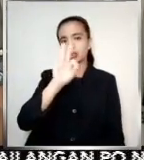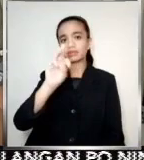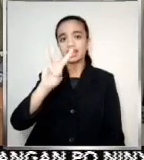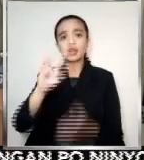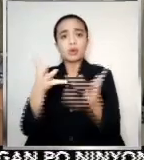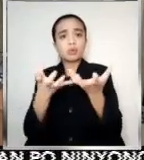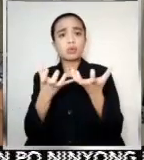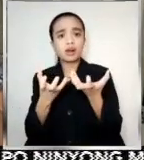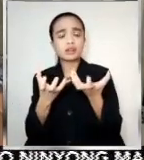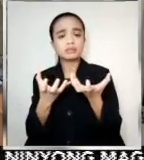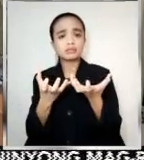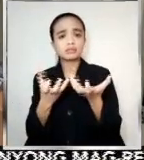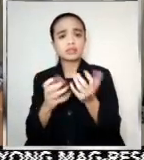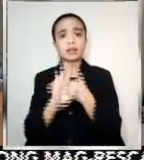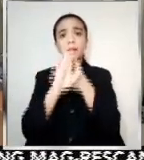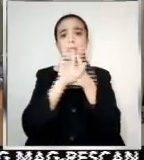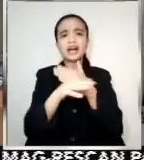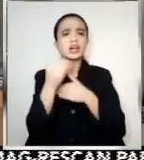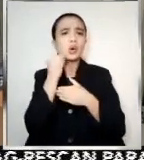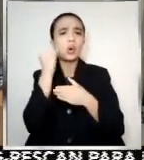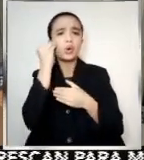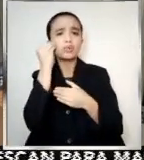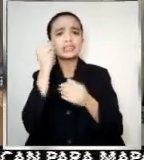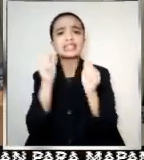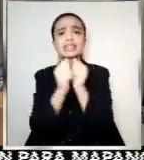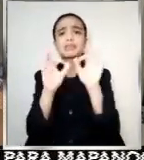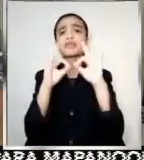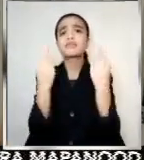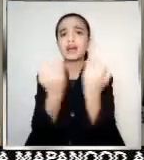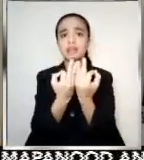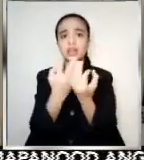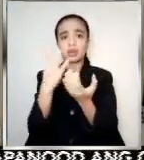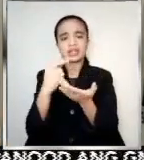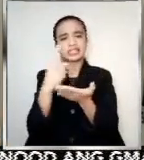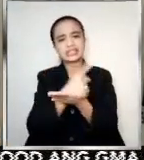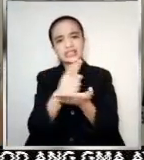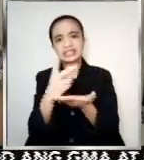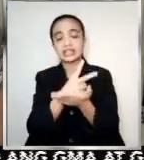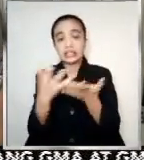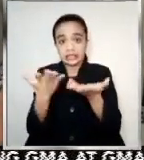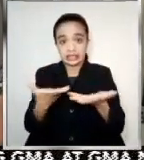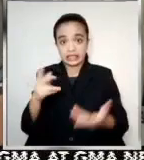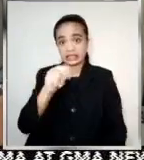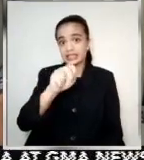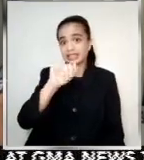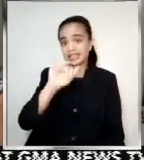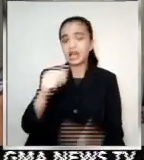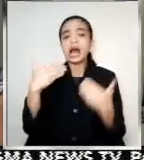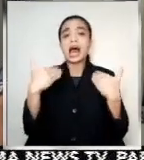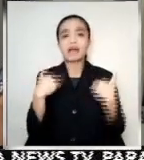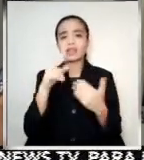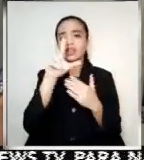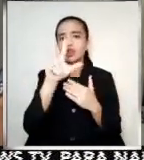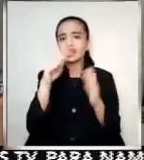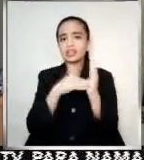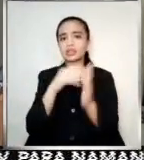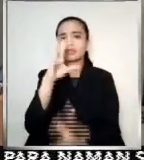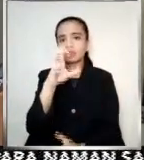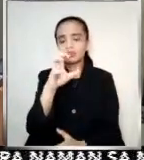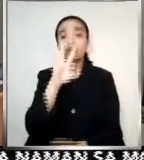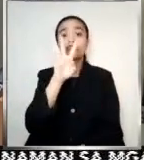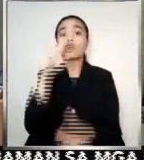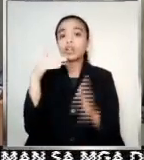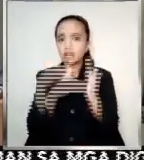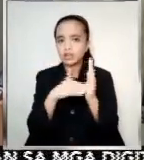kanilang mga mahal sa buhay ilang linggo nang nakakalipas. At dito nga sa NAIA, may 3,500 hanggang 4,000 na mga OFWs